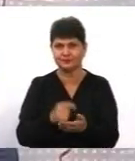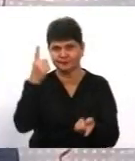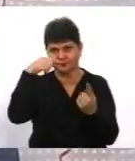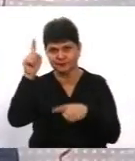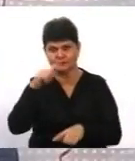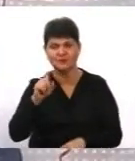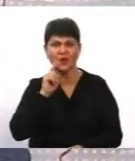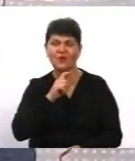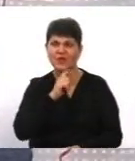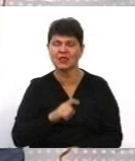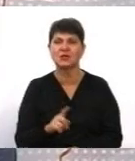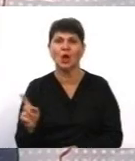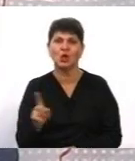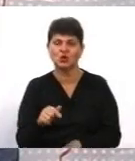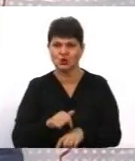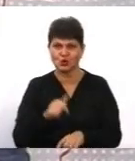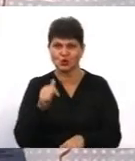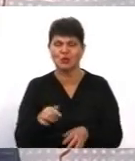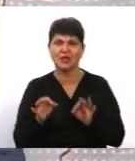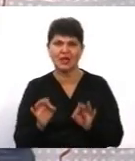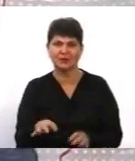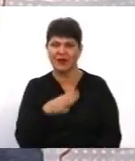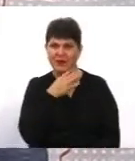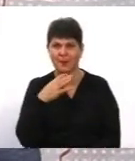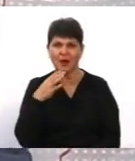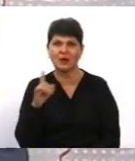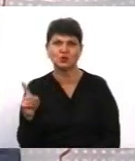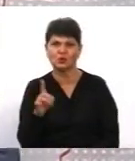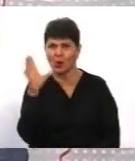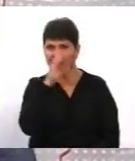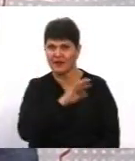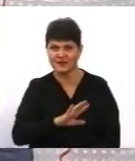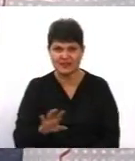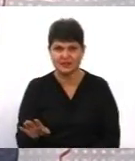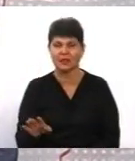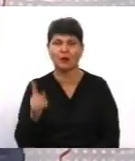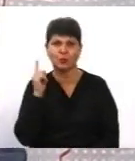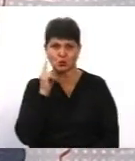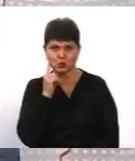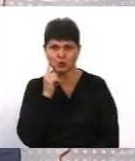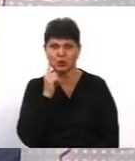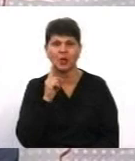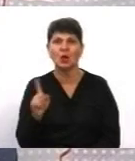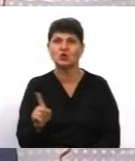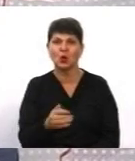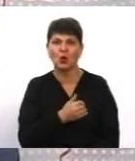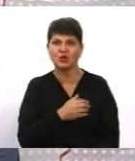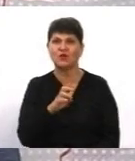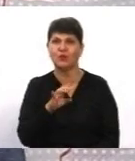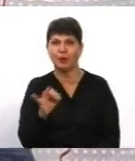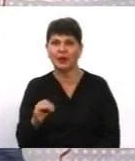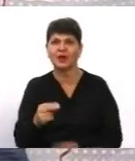що стосується, ну, насправді, багато чого не встиг почути, чого хотів би